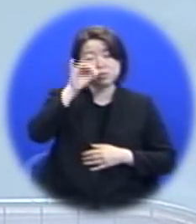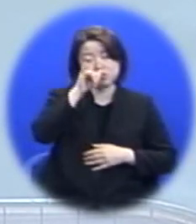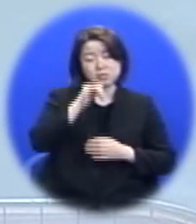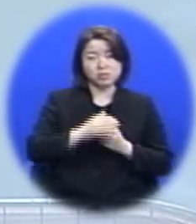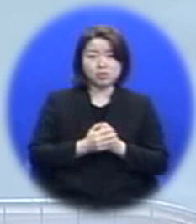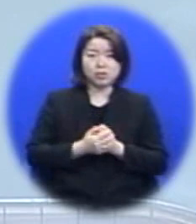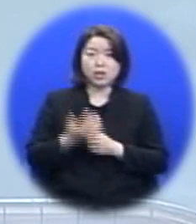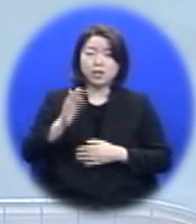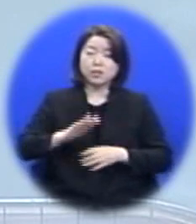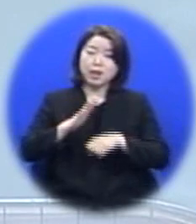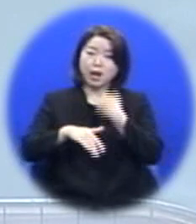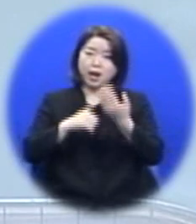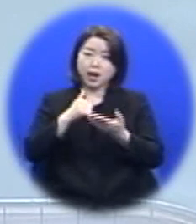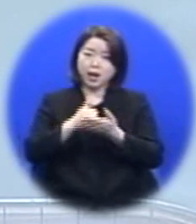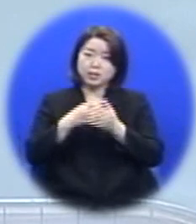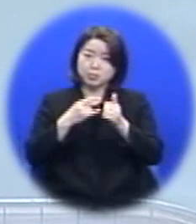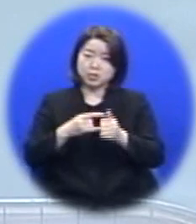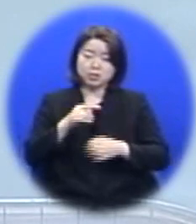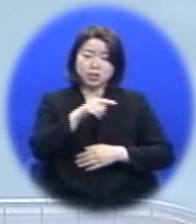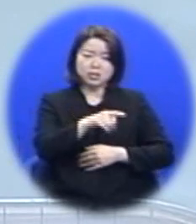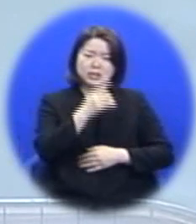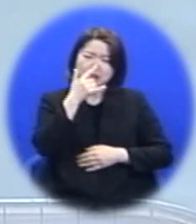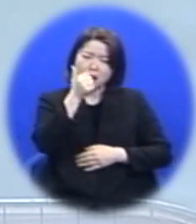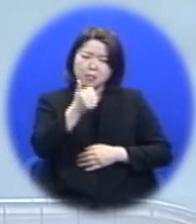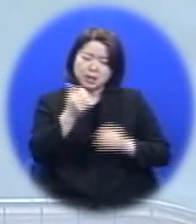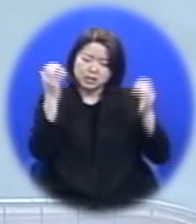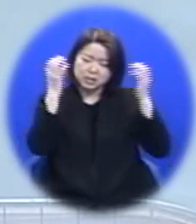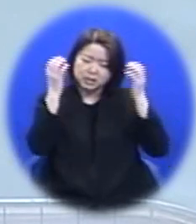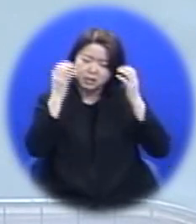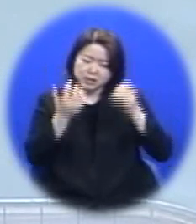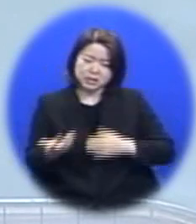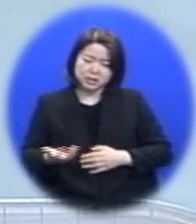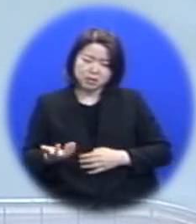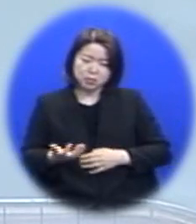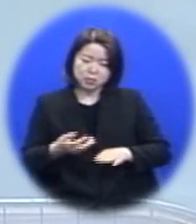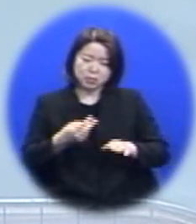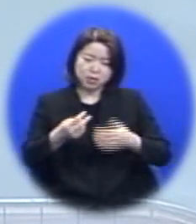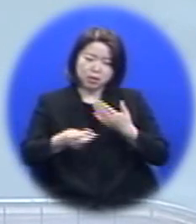그런데 하나님께서 그 아버님의 그 고통스러운 병상 생활을